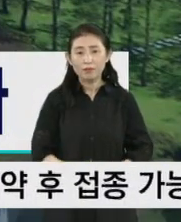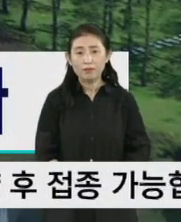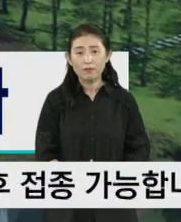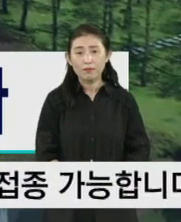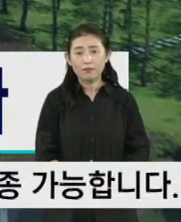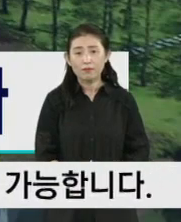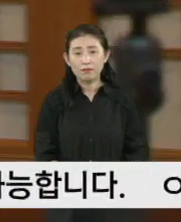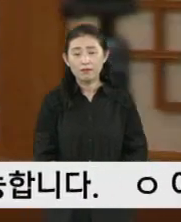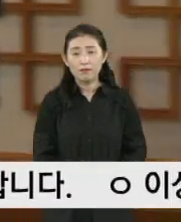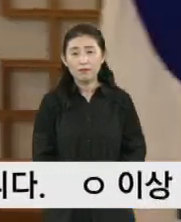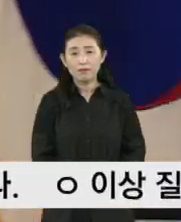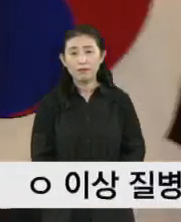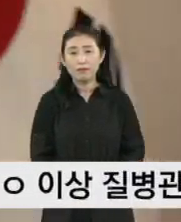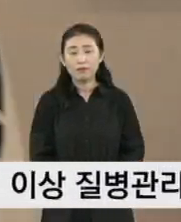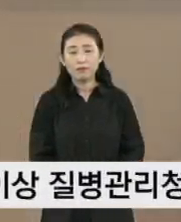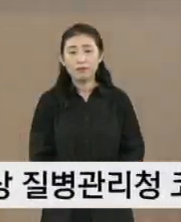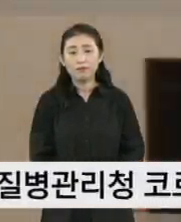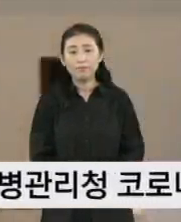기자입니다.